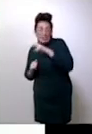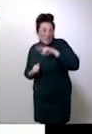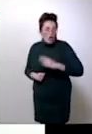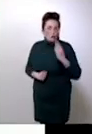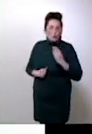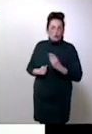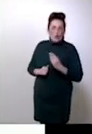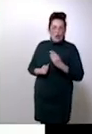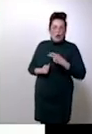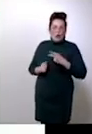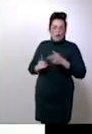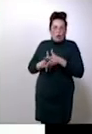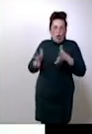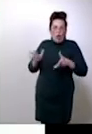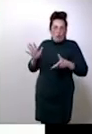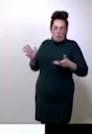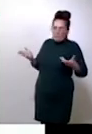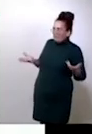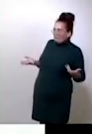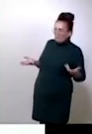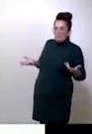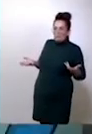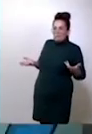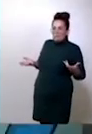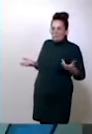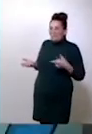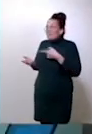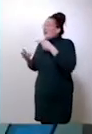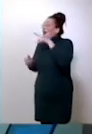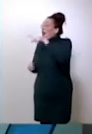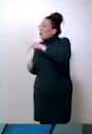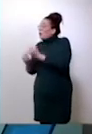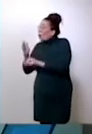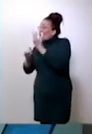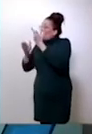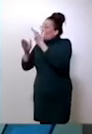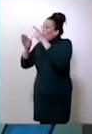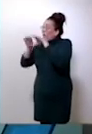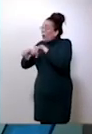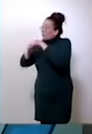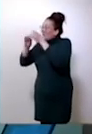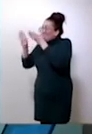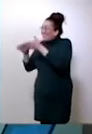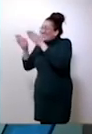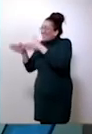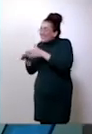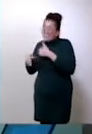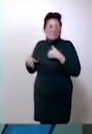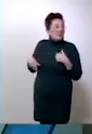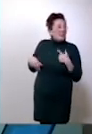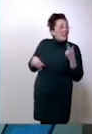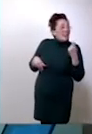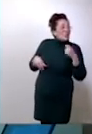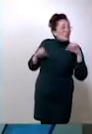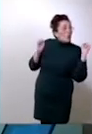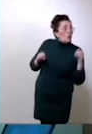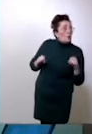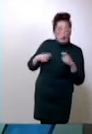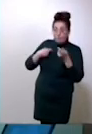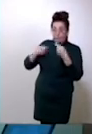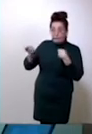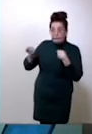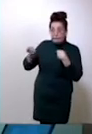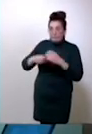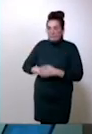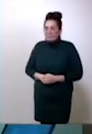une déconnexion quand même entre la production de logements, de nouveaux logements, et les capacités financières des Bordelaises et des Bordelais. Et puis